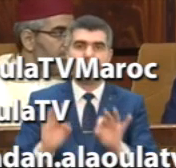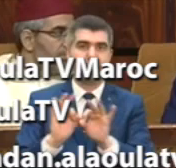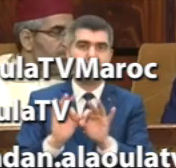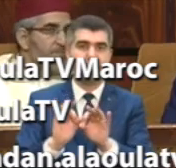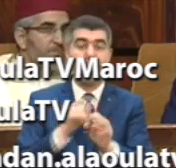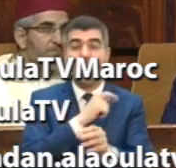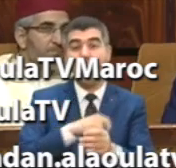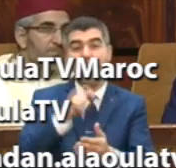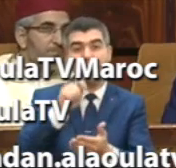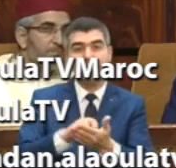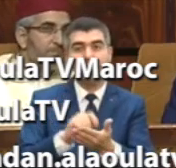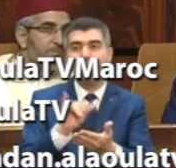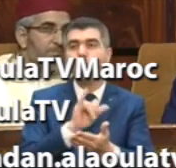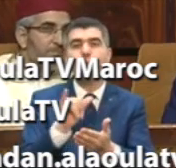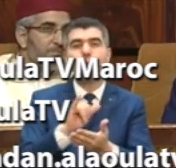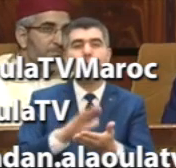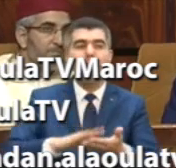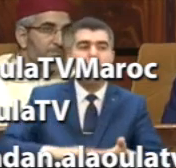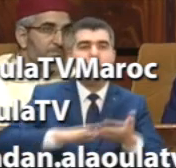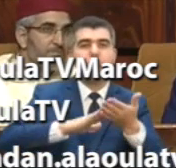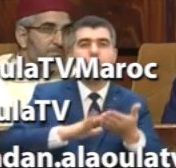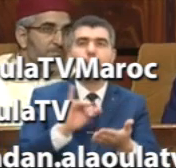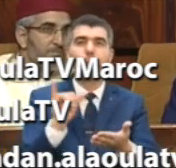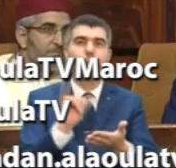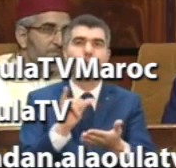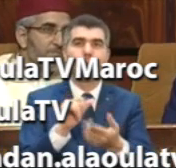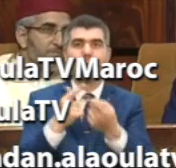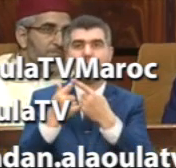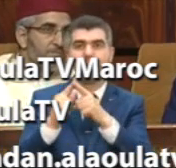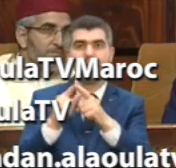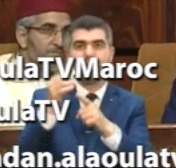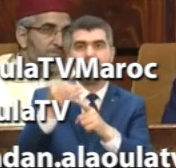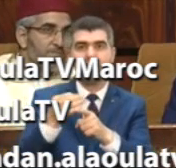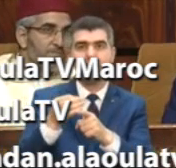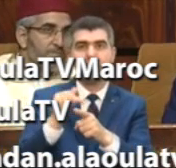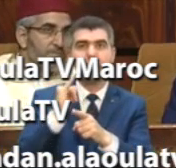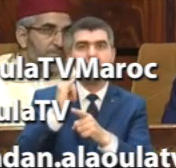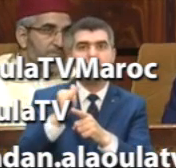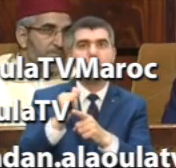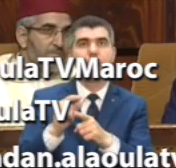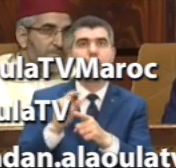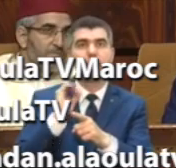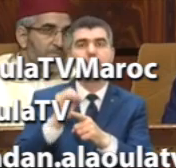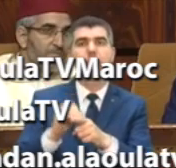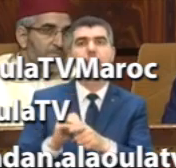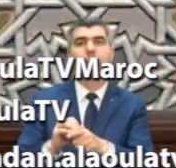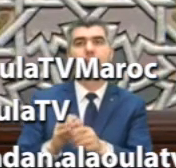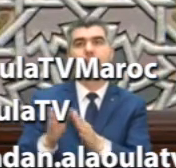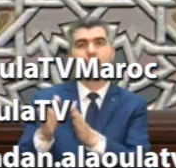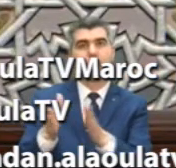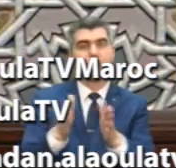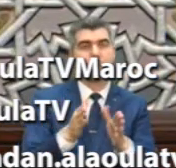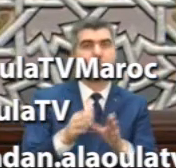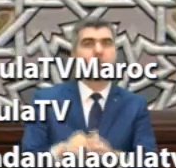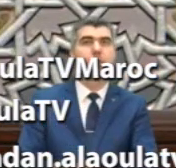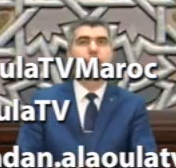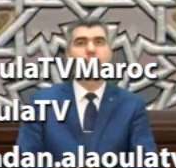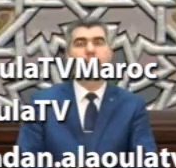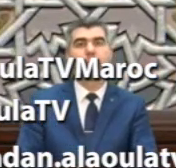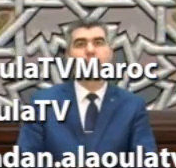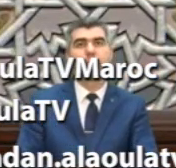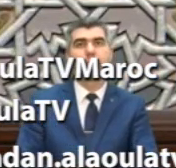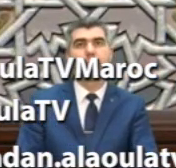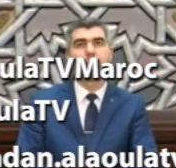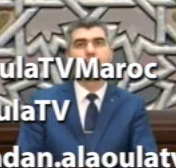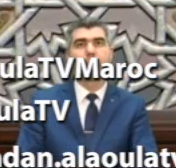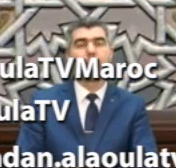القضاء أش من قيمة غتكون عنده إلى ما كان شيء إنصاف حقيقي وتنفيذ الأحكام. وشكرا. شكرا